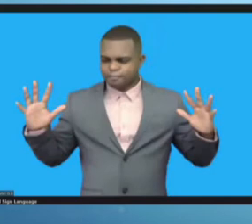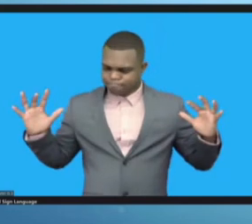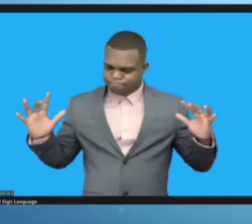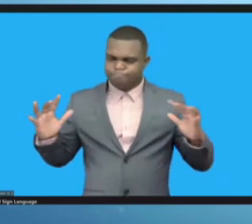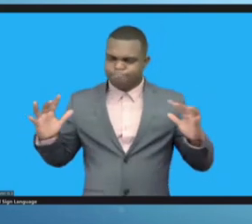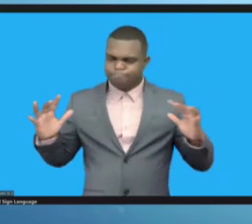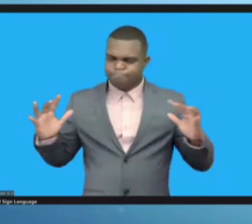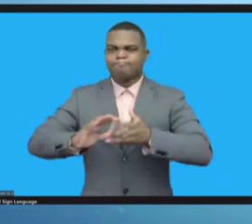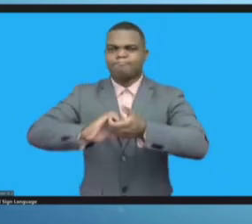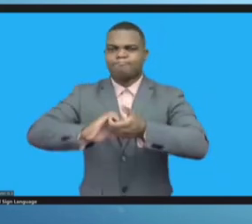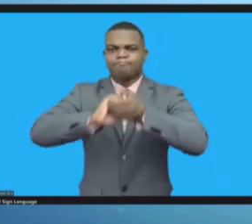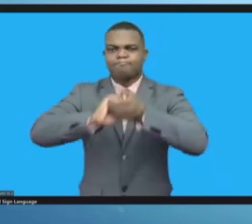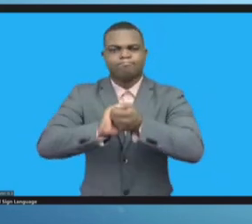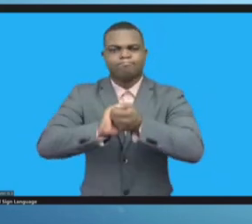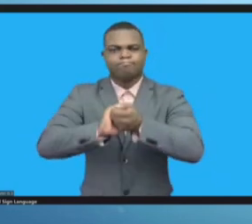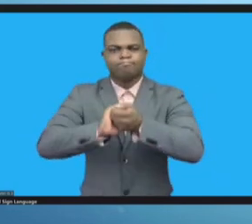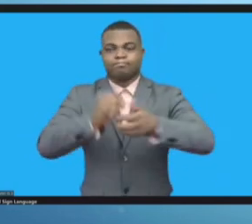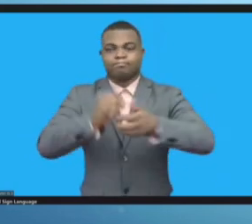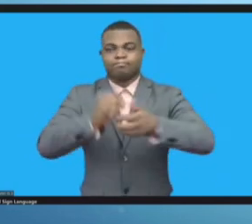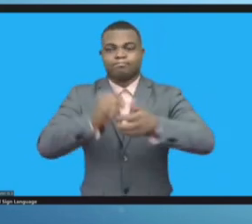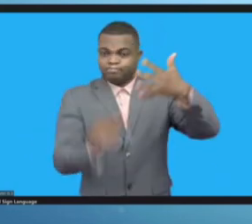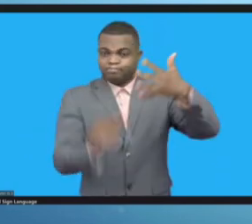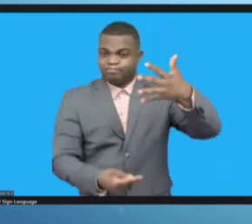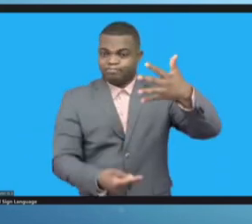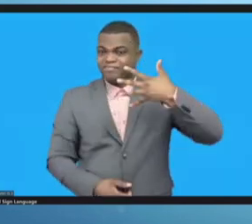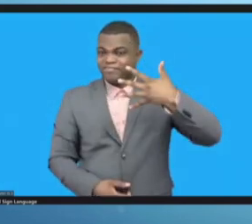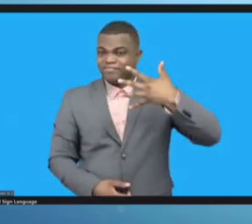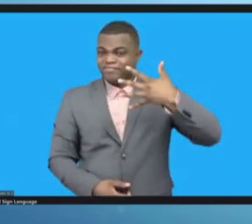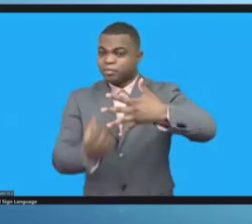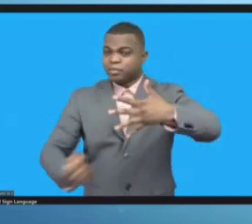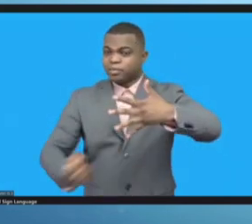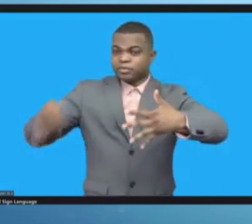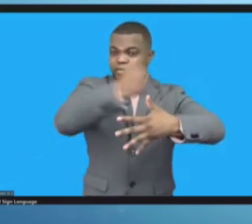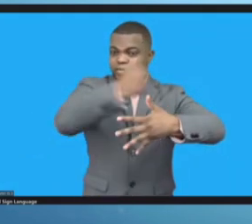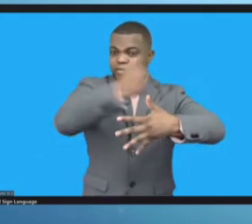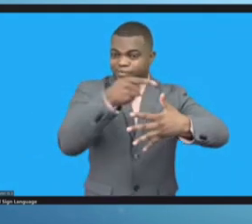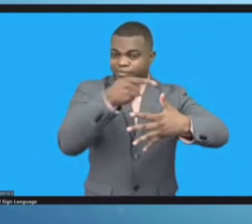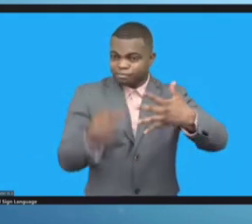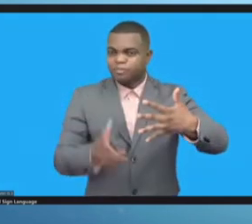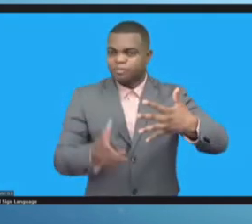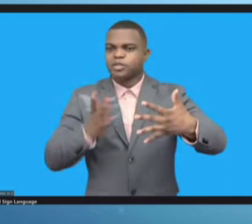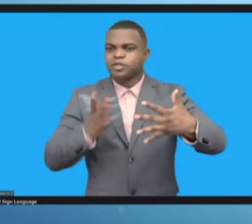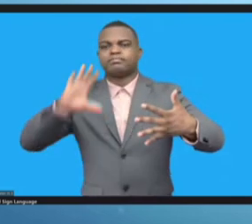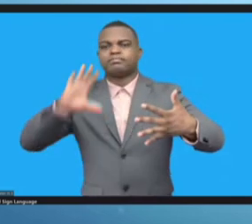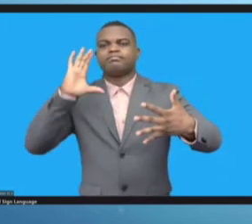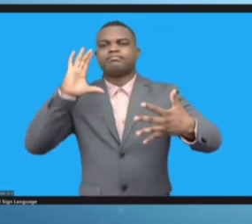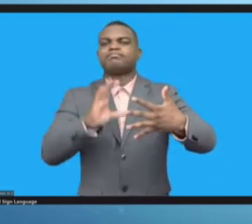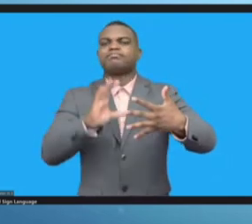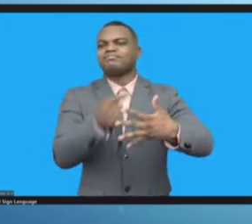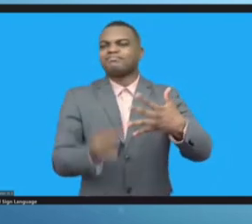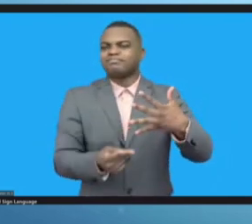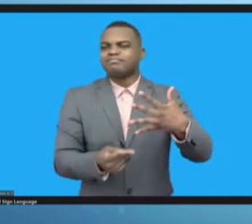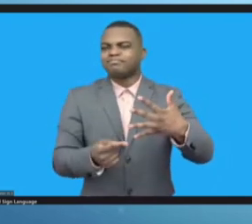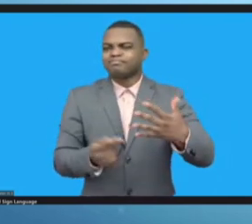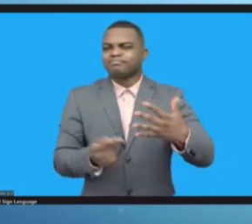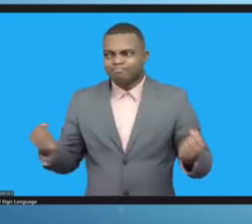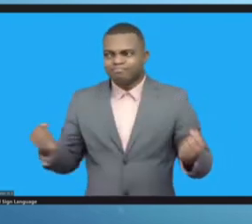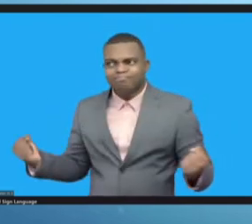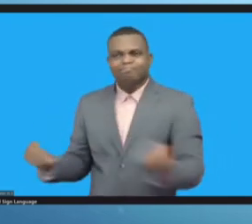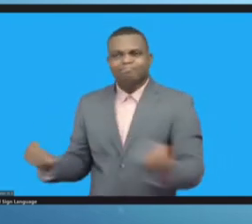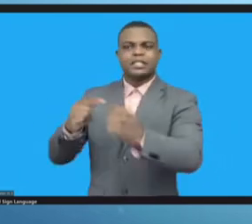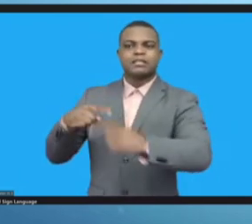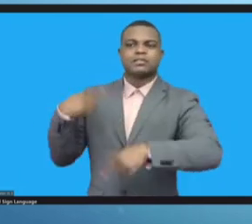leur tour, vont donc accélérer la réalisation des objectifs des ODD, comme les objectifs qui sont fixés dans l'agenda